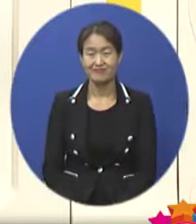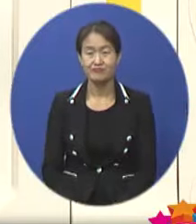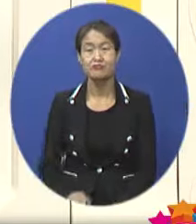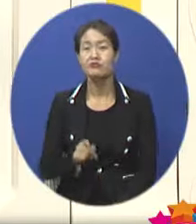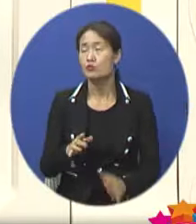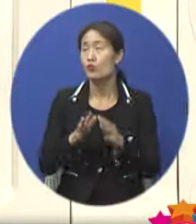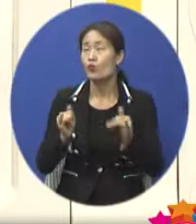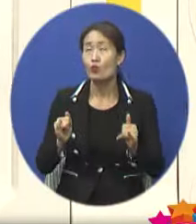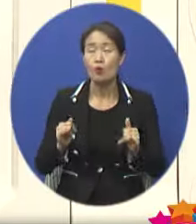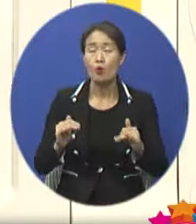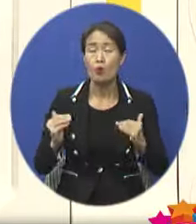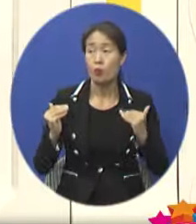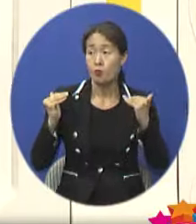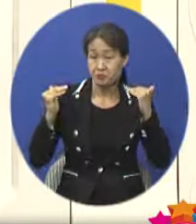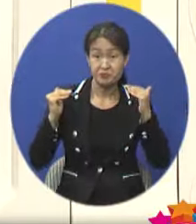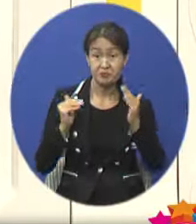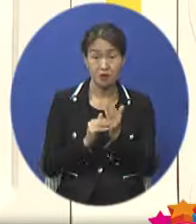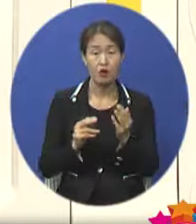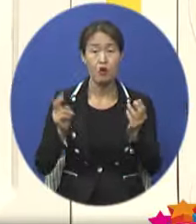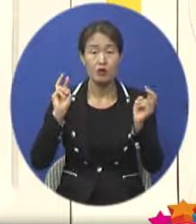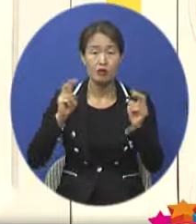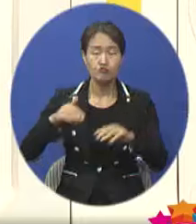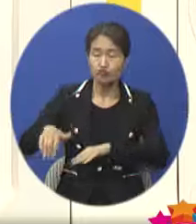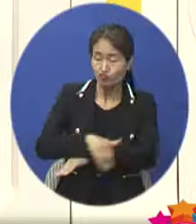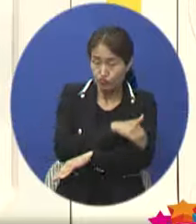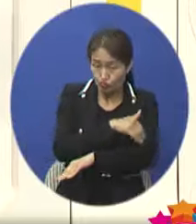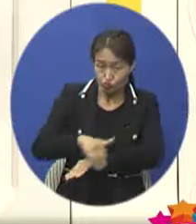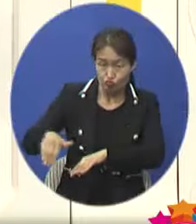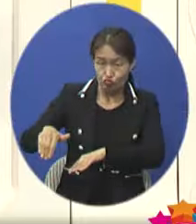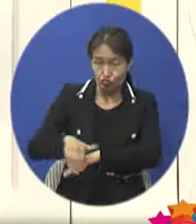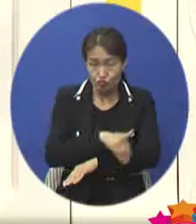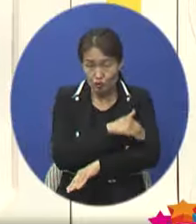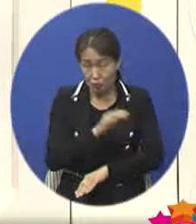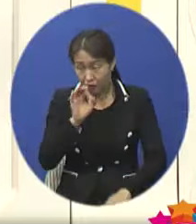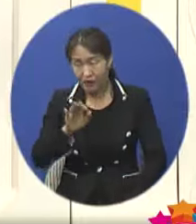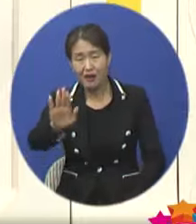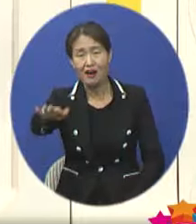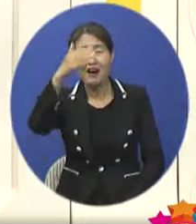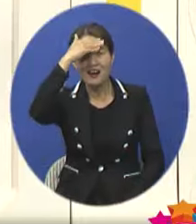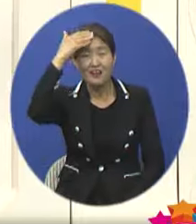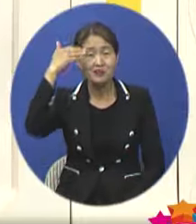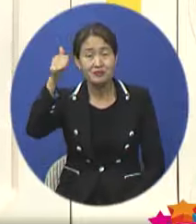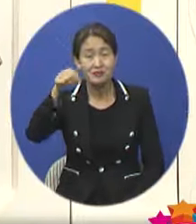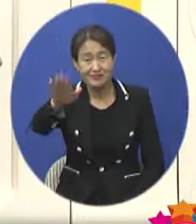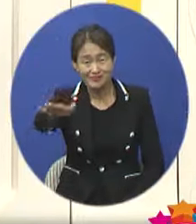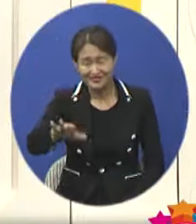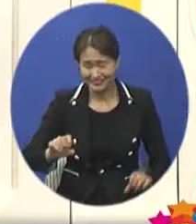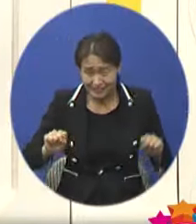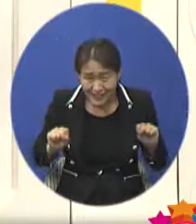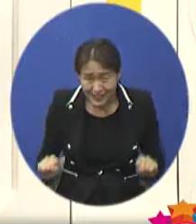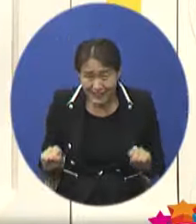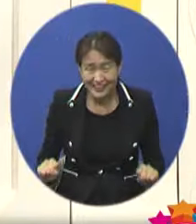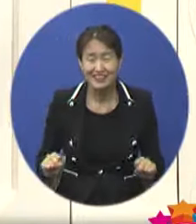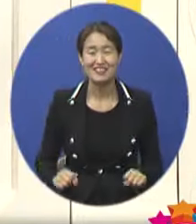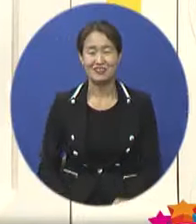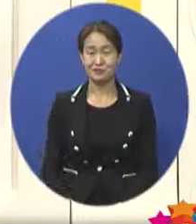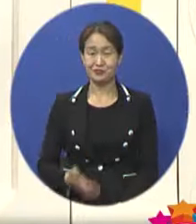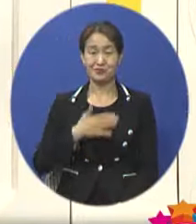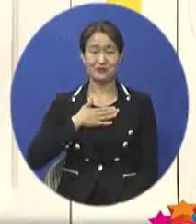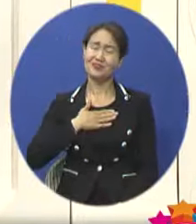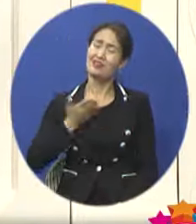그분들이 커가지고 네. 이제 직장에 다니면서 회사 가시다가 출근하시다가 저 할아버지 어르신 안녕하세요. 아버님.